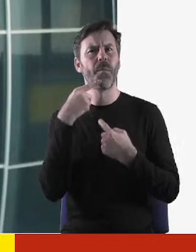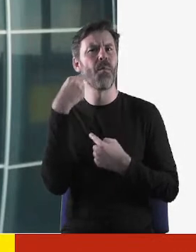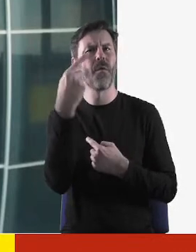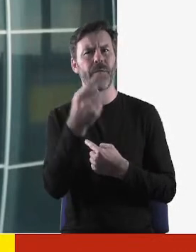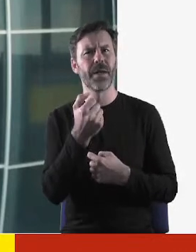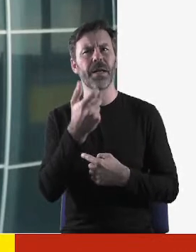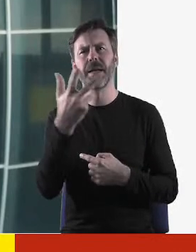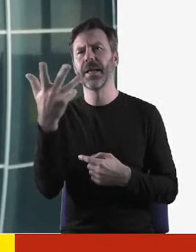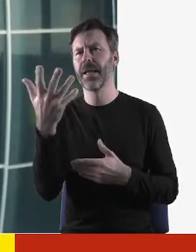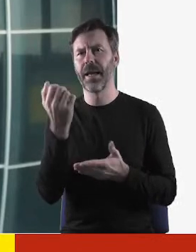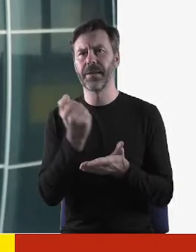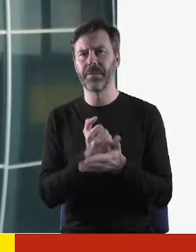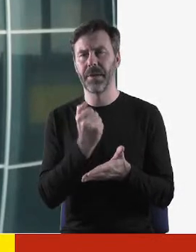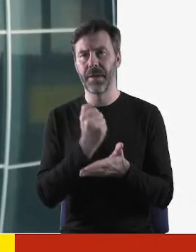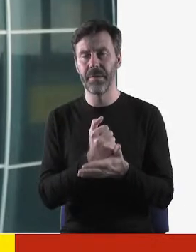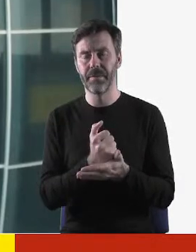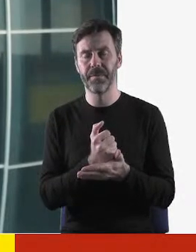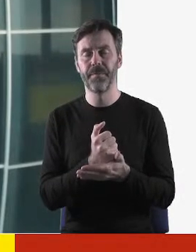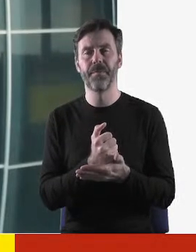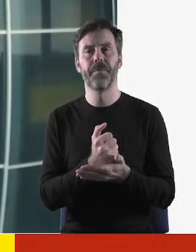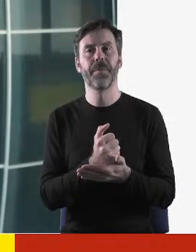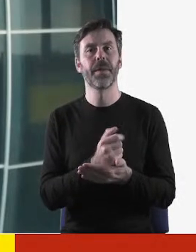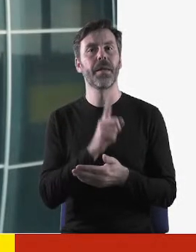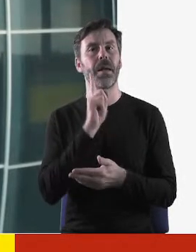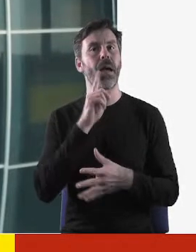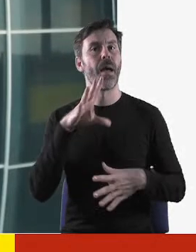pierwsze, zgadzam się absolutnie z panem skarbnikiem, że